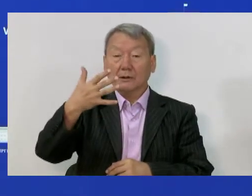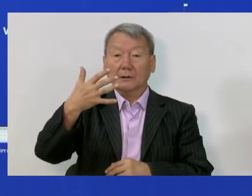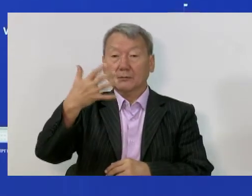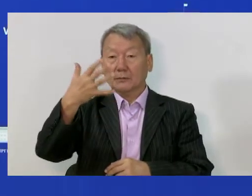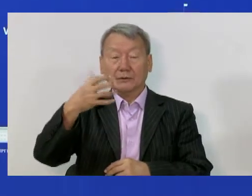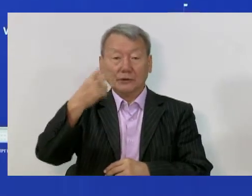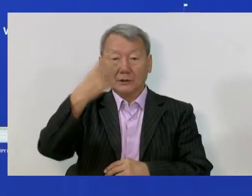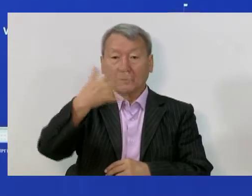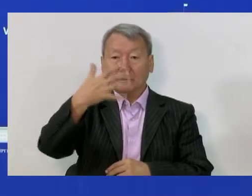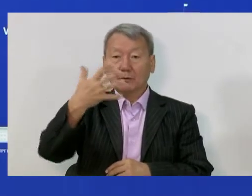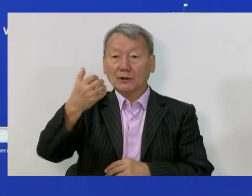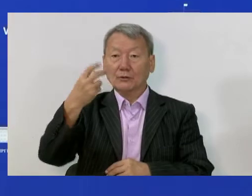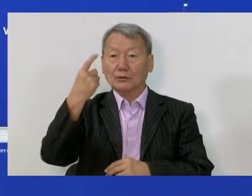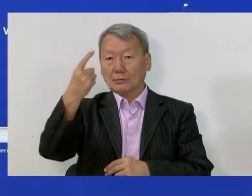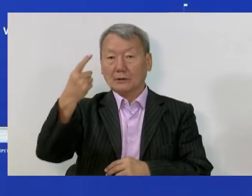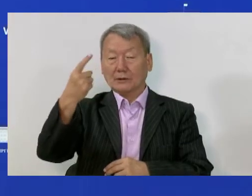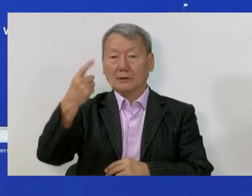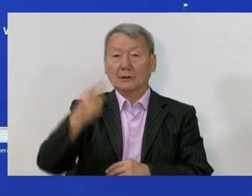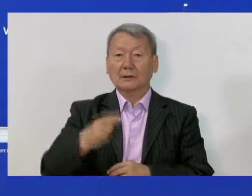-ны түзді.